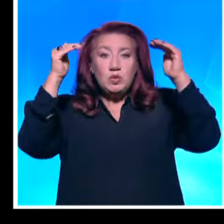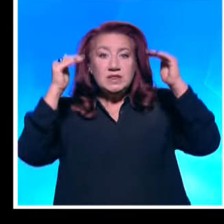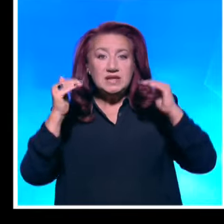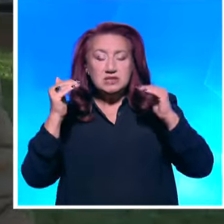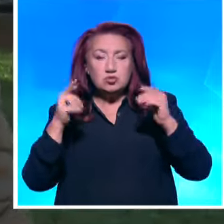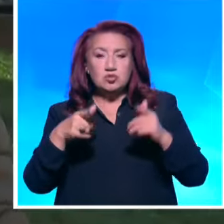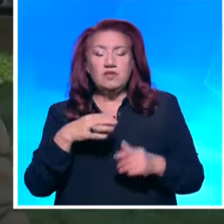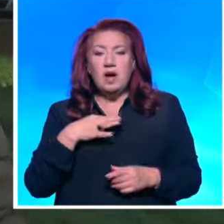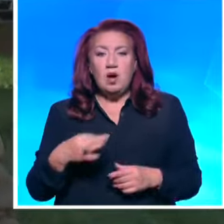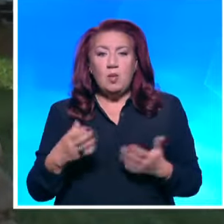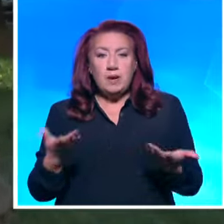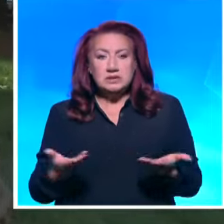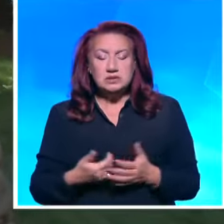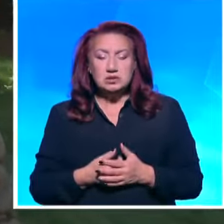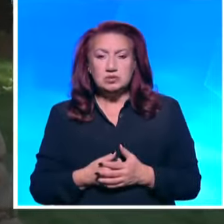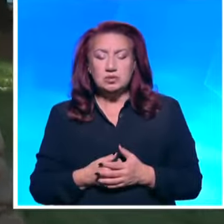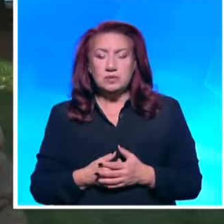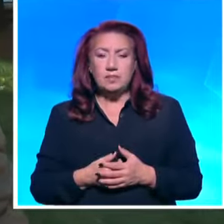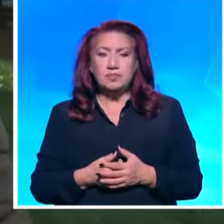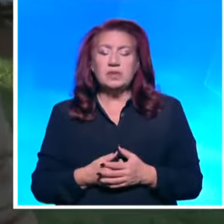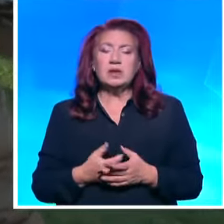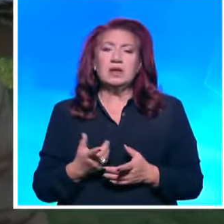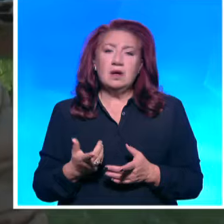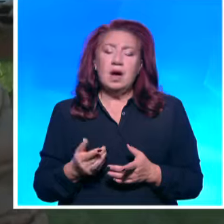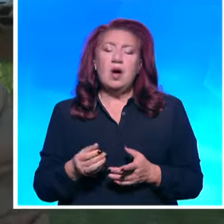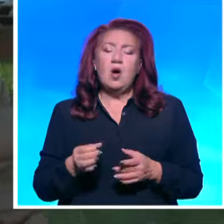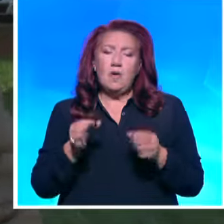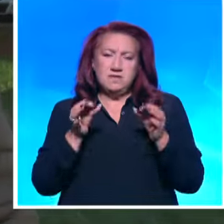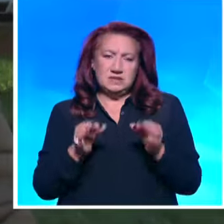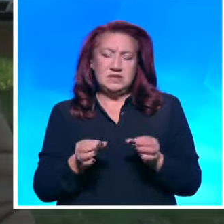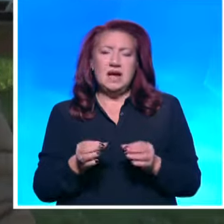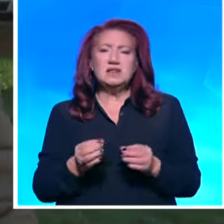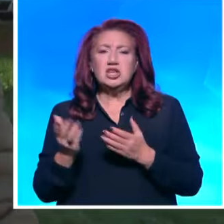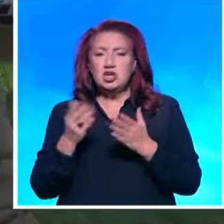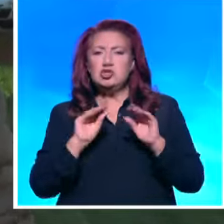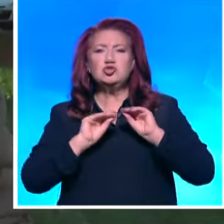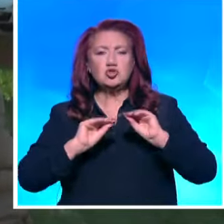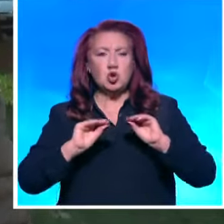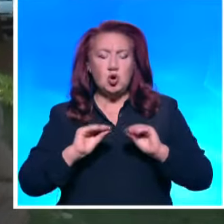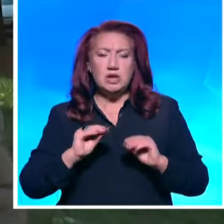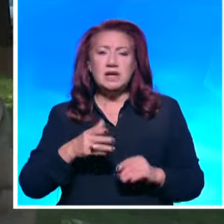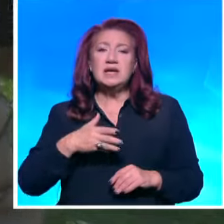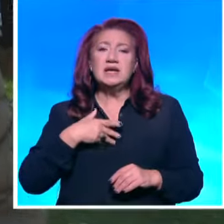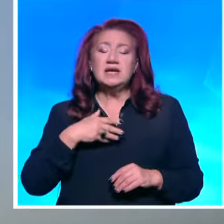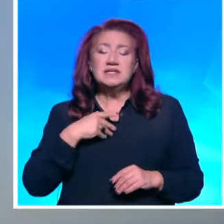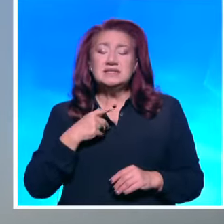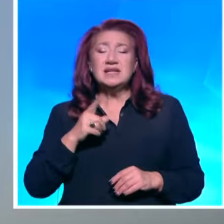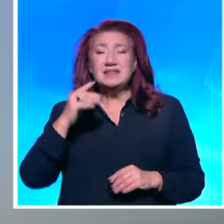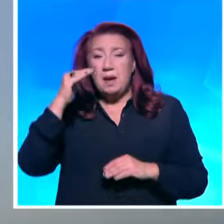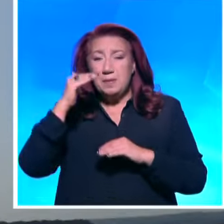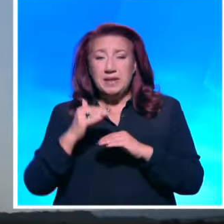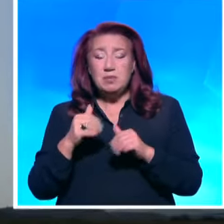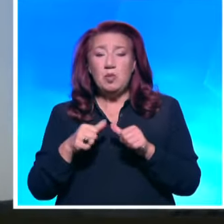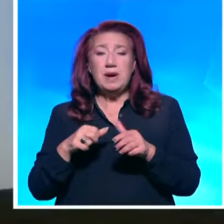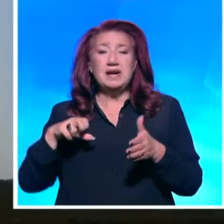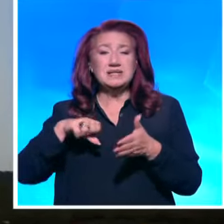Поне официалните школи за бейс, каквито има по света, при нас няма, изискват минимум лиценз С. По думите